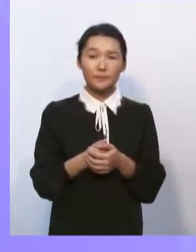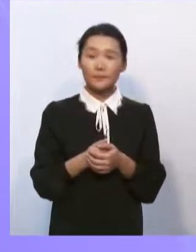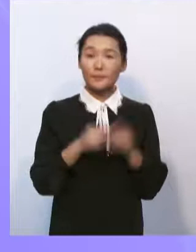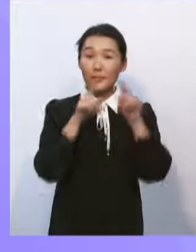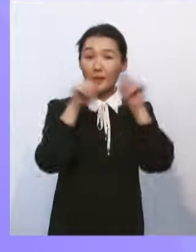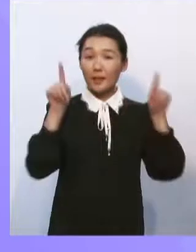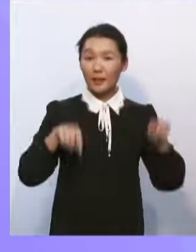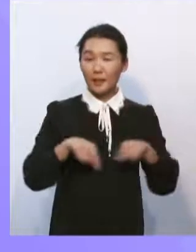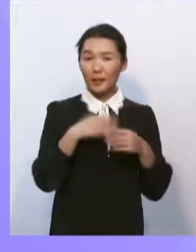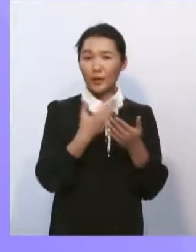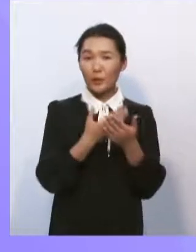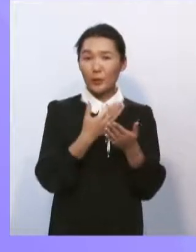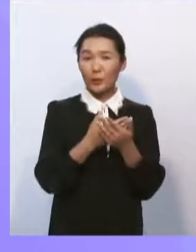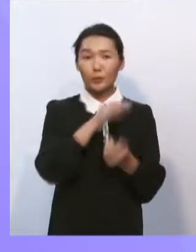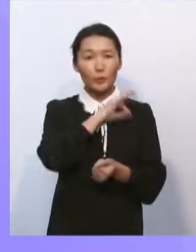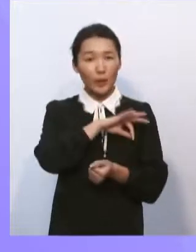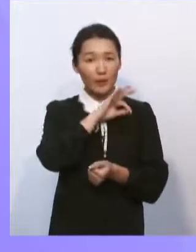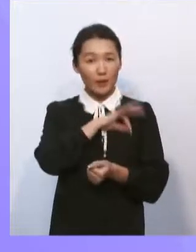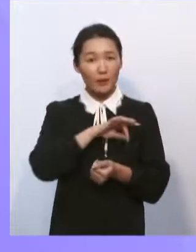Экрандагы үлгүнү пайдалан.